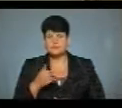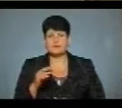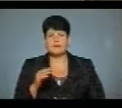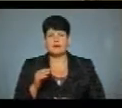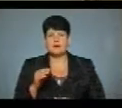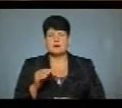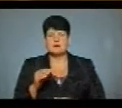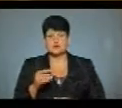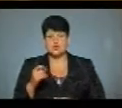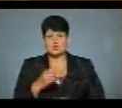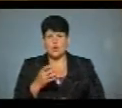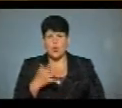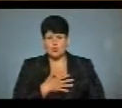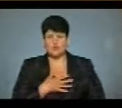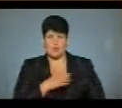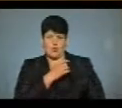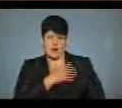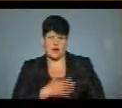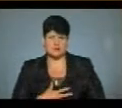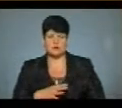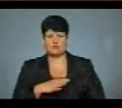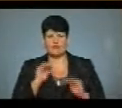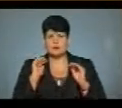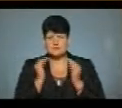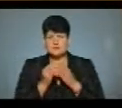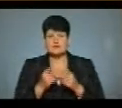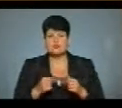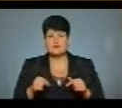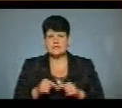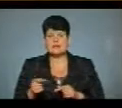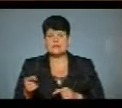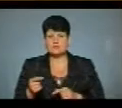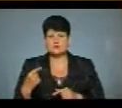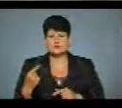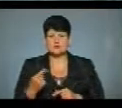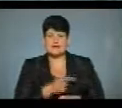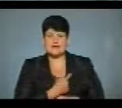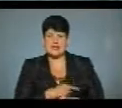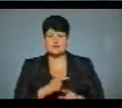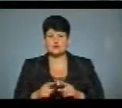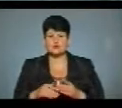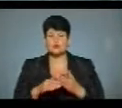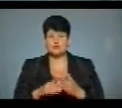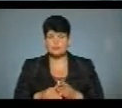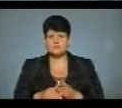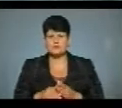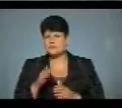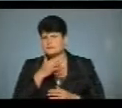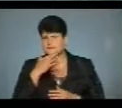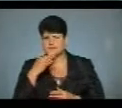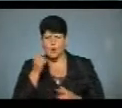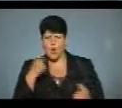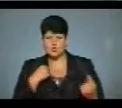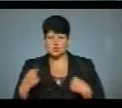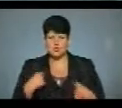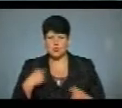Годачків з осколковими пораненнями після вибуху перебував у реанімаційному відділенні Тернопільської лікарні швидкої допомоги з діагнозом множинні осколкові